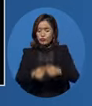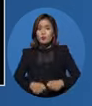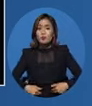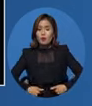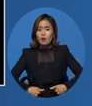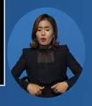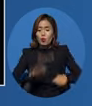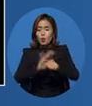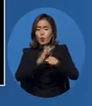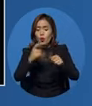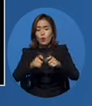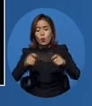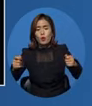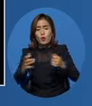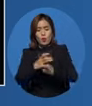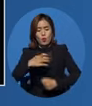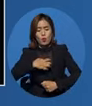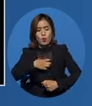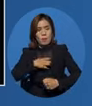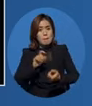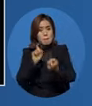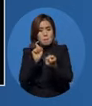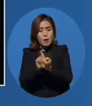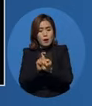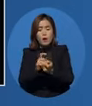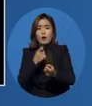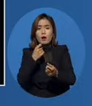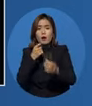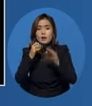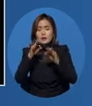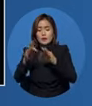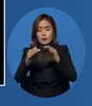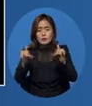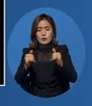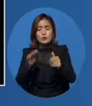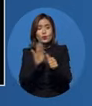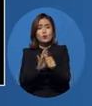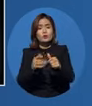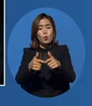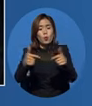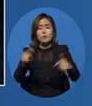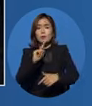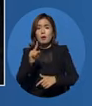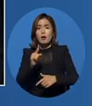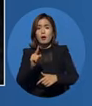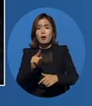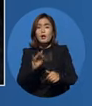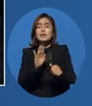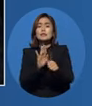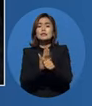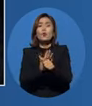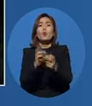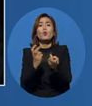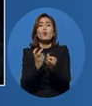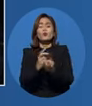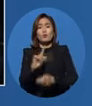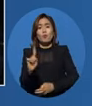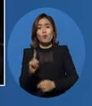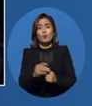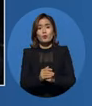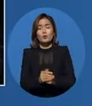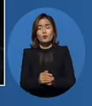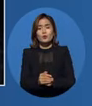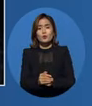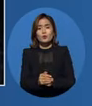코로나 길고 장 조화로 이기에 측면은 자영업자 지원 확대 일으키면 되어있더라구요 2 지원 확대를 어떻게 하실지 저는